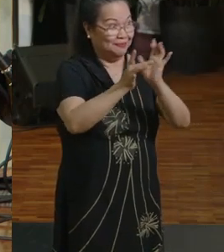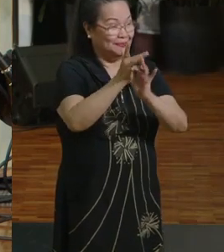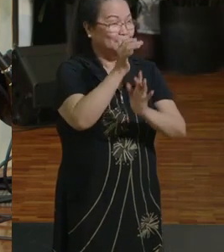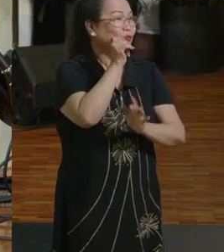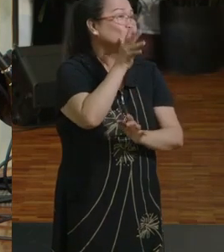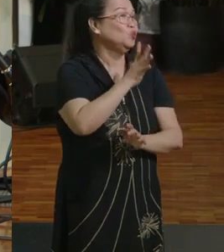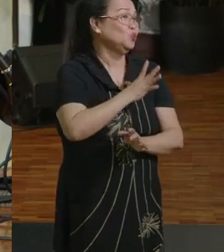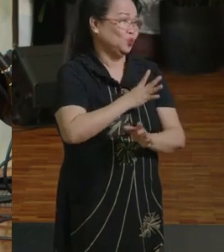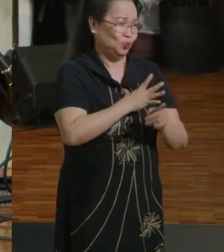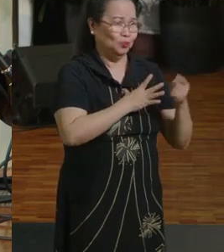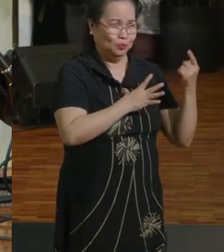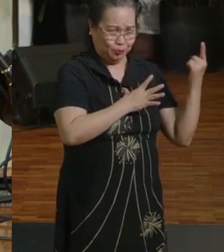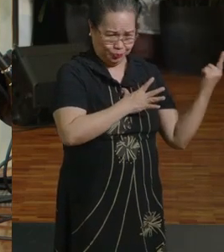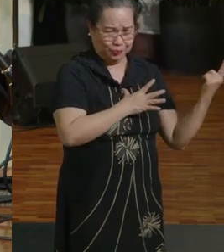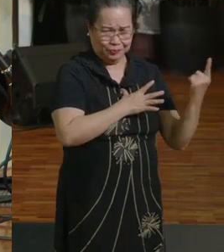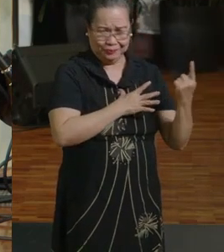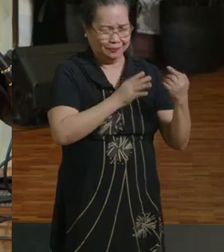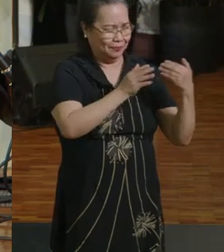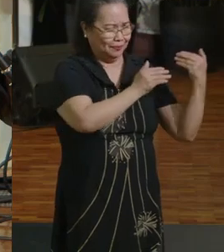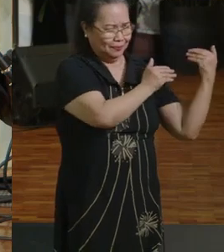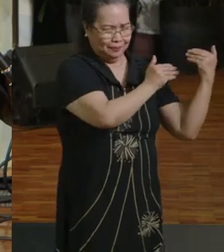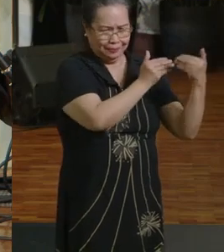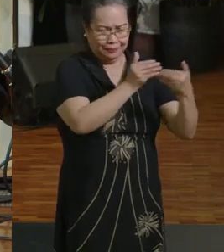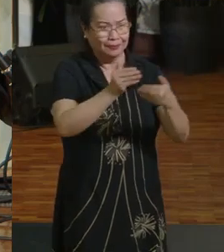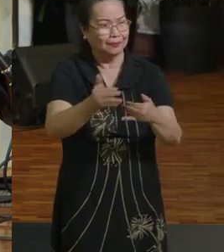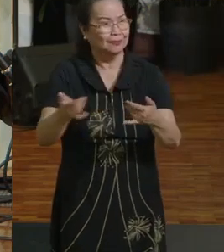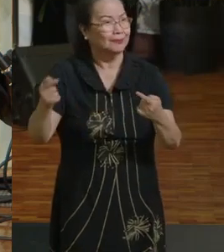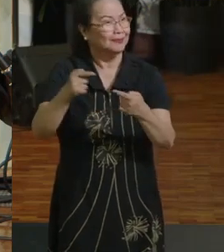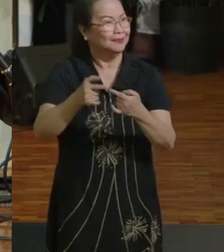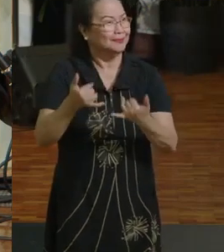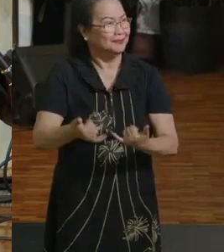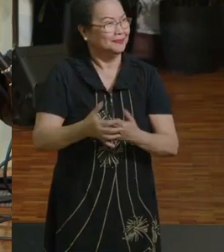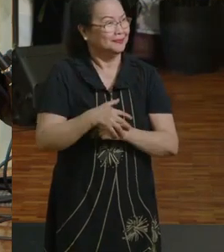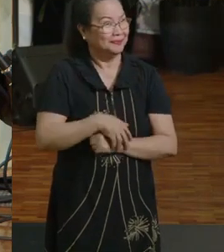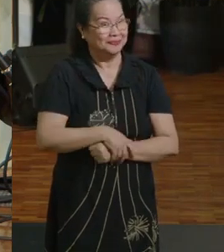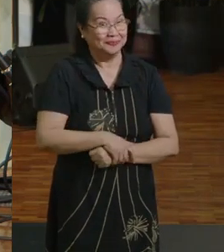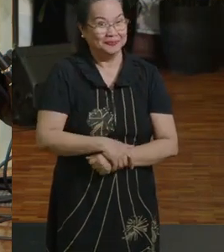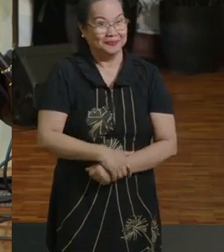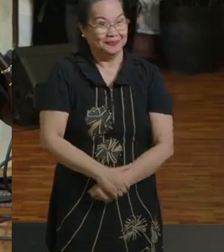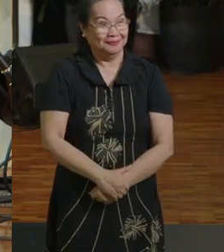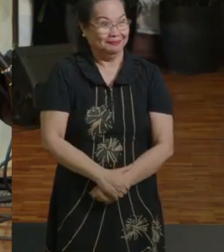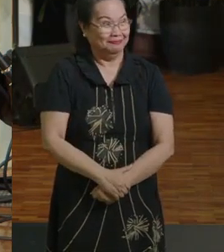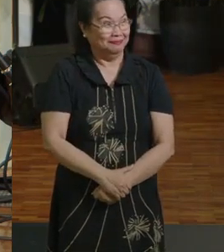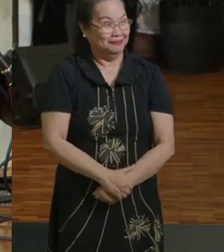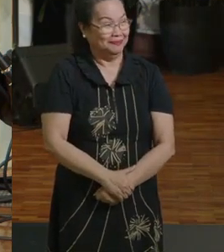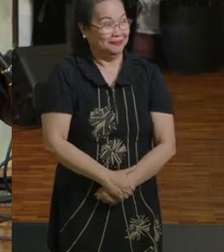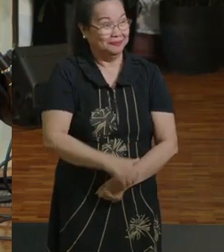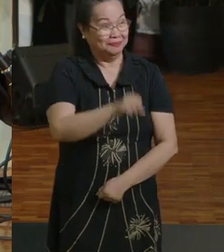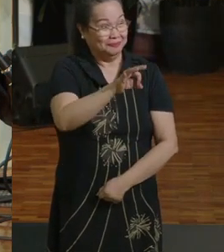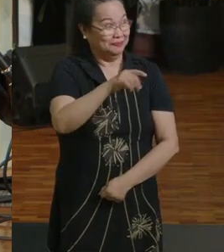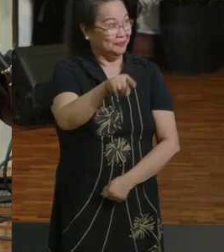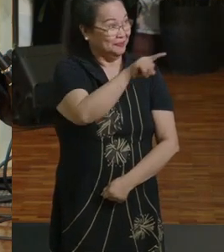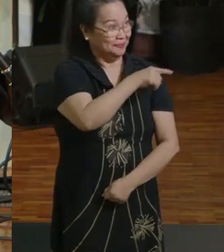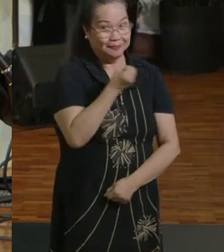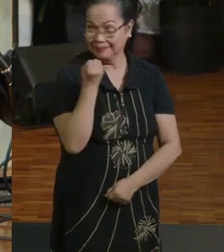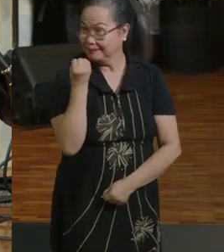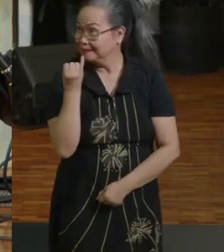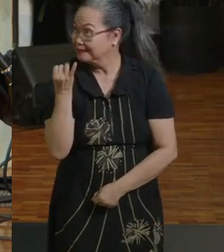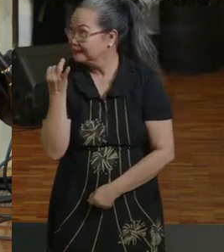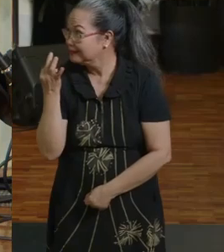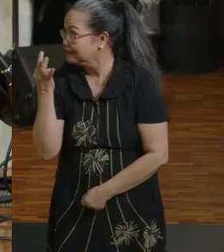Panginoon. Magmula pa noon at hanggang sa ngayon. No? Kung tayo magbibilangan